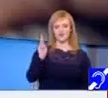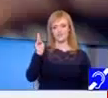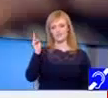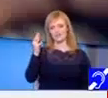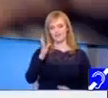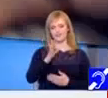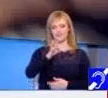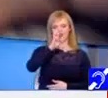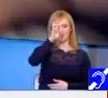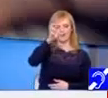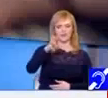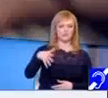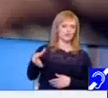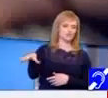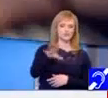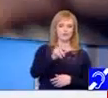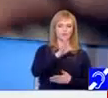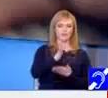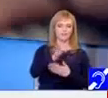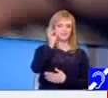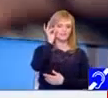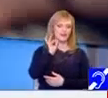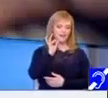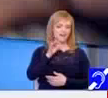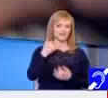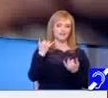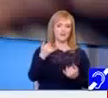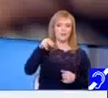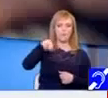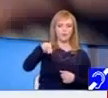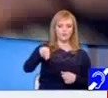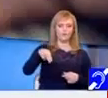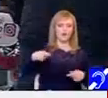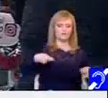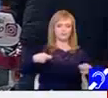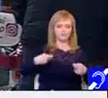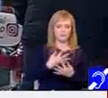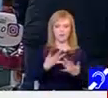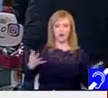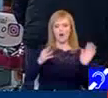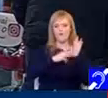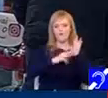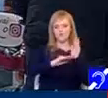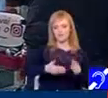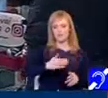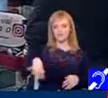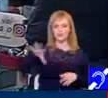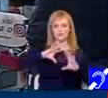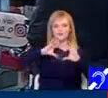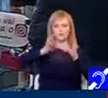Ciocolata este regina celui mai dulce dintre târgurile organizate vreodată în capitala portugheză, Lisabona. 80 de firme din întreaga lume și-au